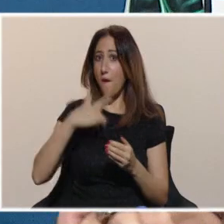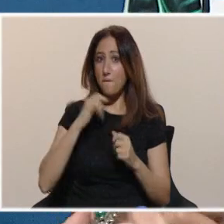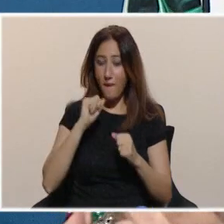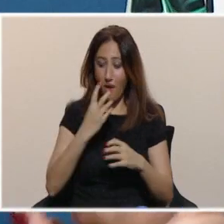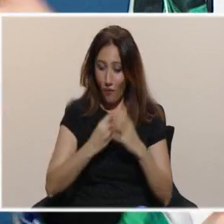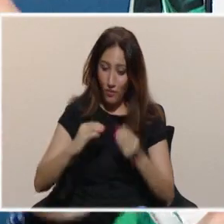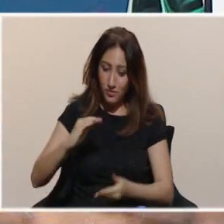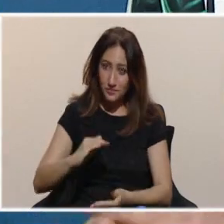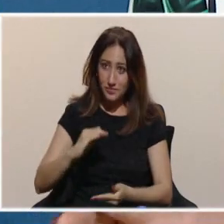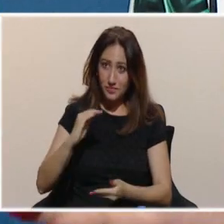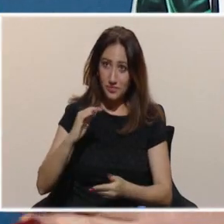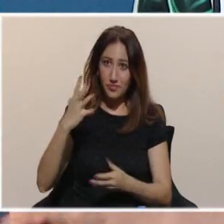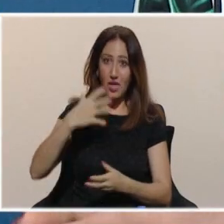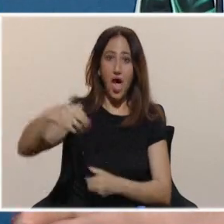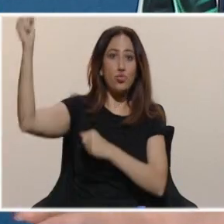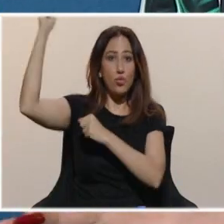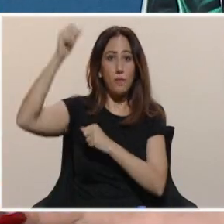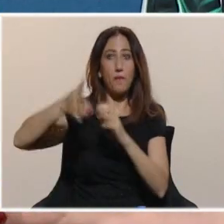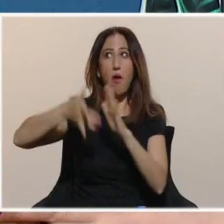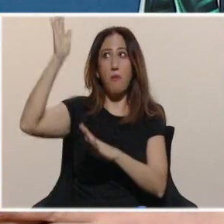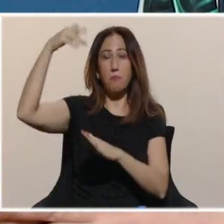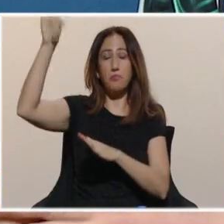ويحبني خدته وهربت،